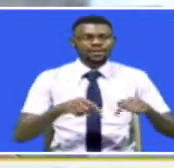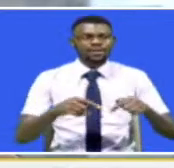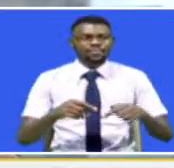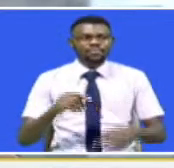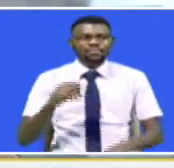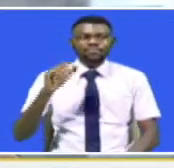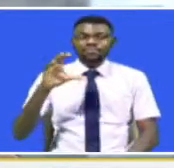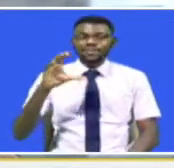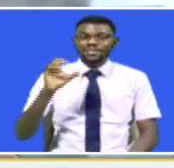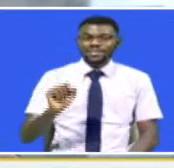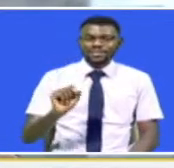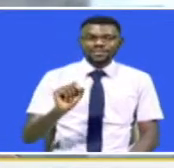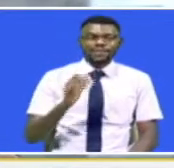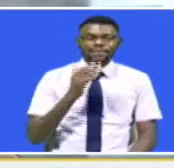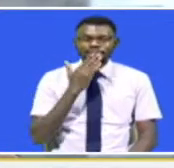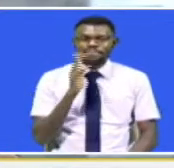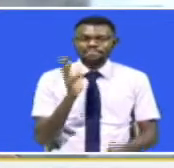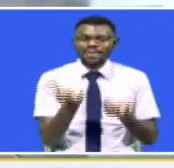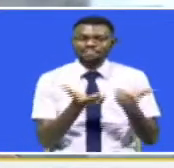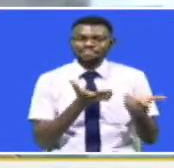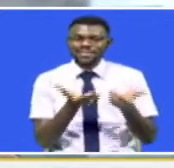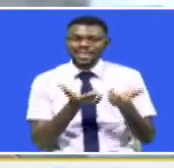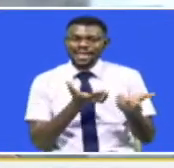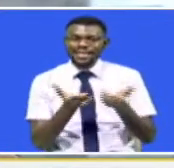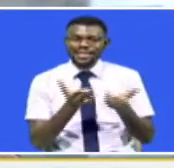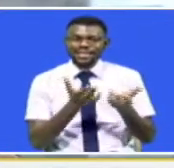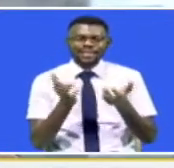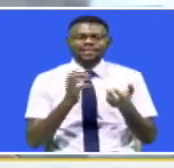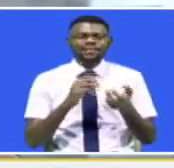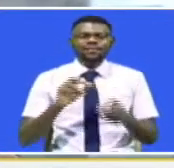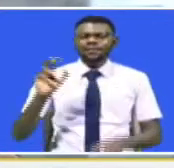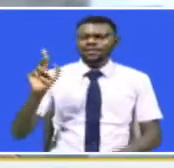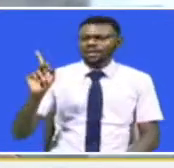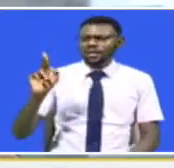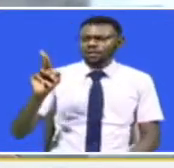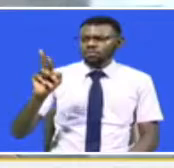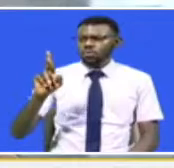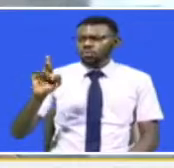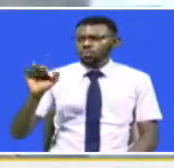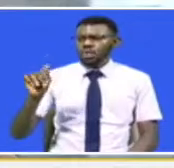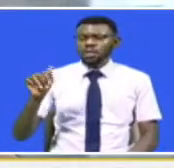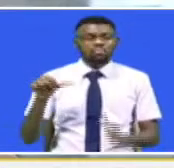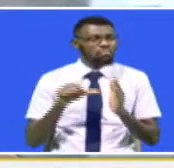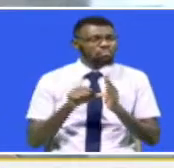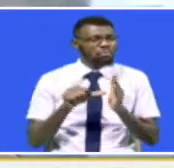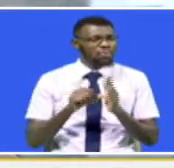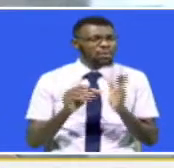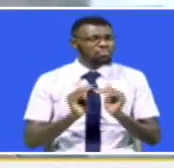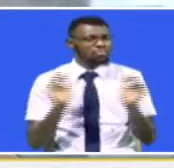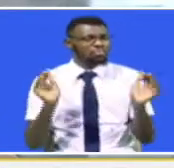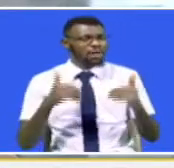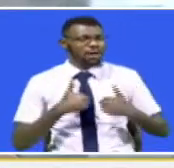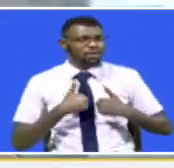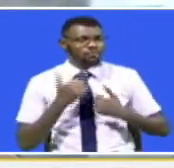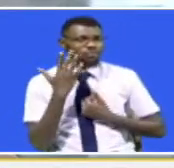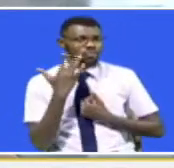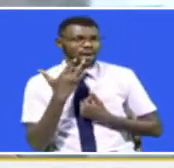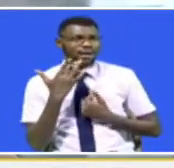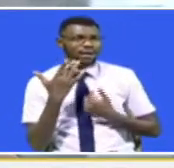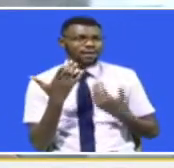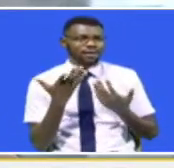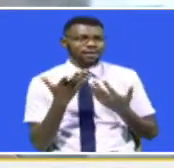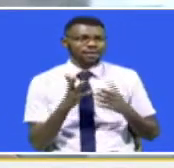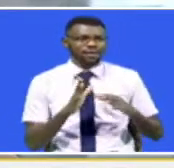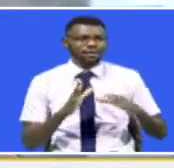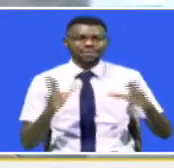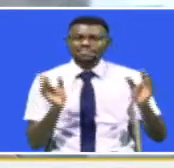Waziri wa masuala ya uwekezaji, biashara na viwanda Moses Kuria anazidi kuandamwa na masaibu. Waziri Kuria anadaiwa kutengwa kwenye